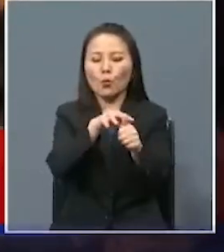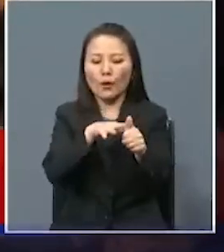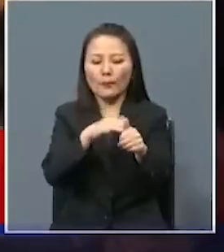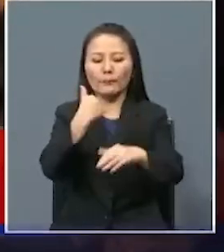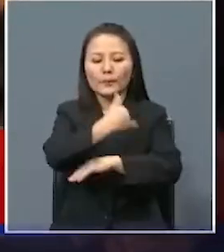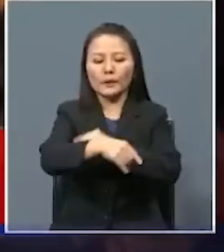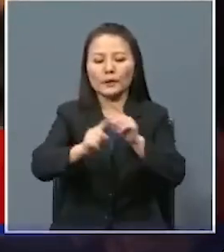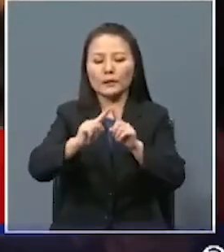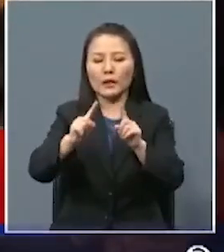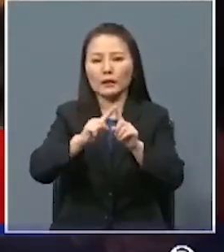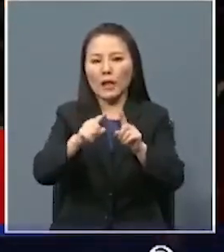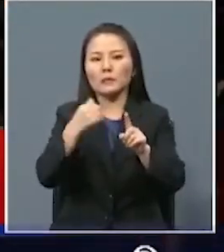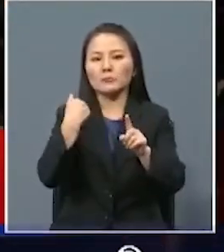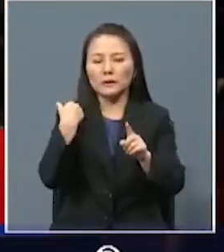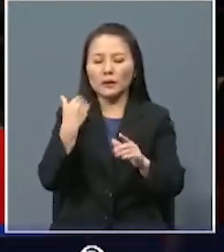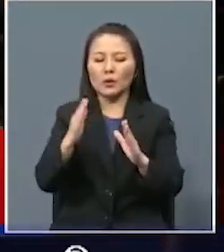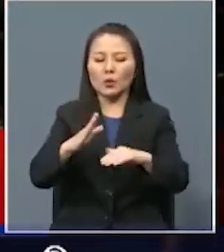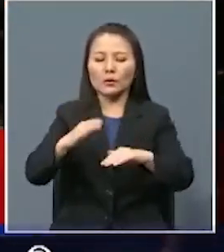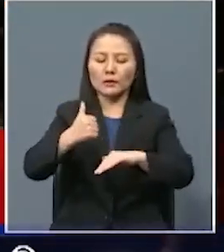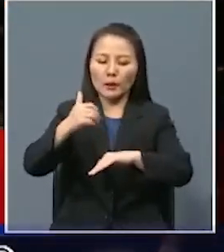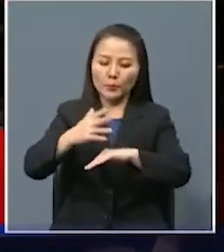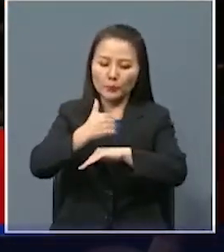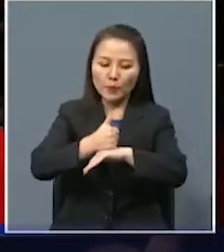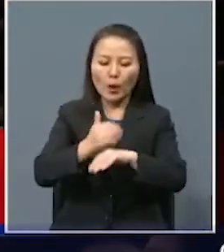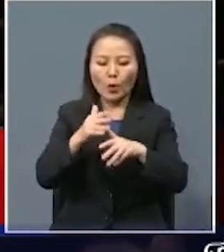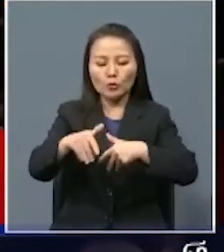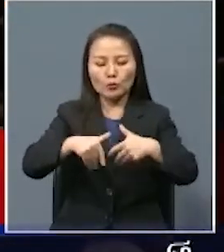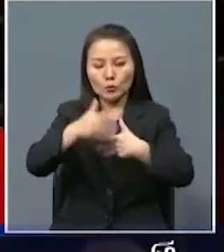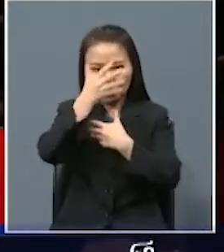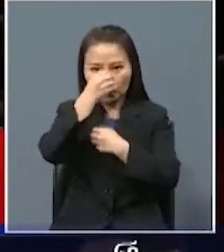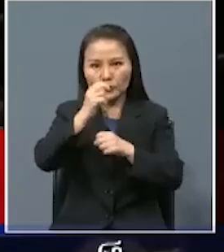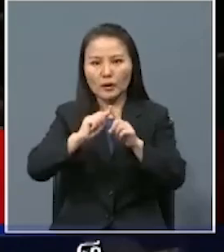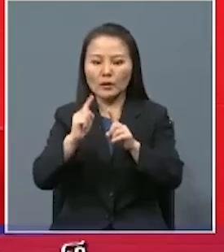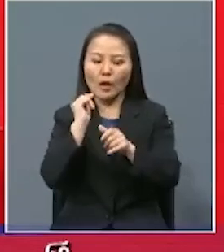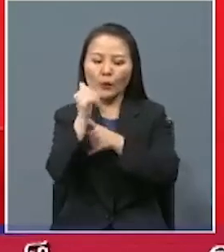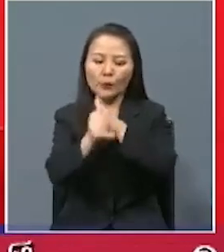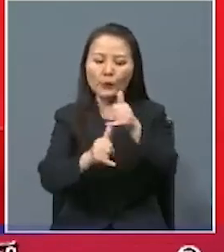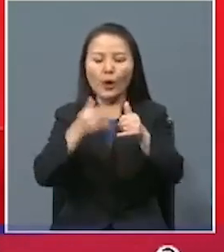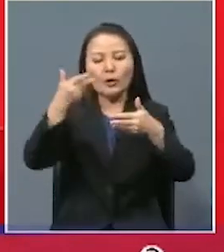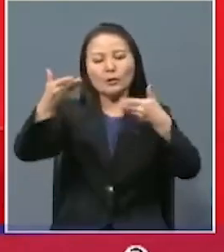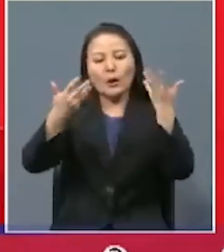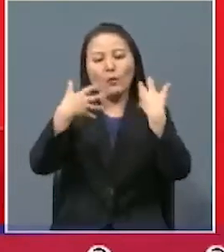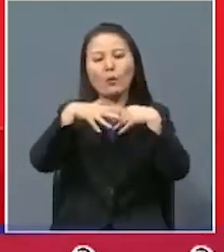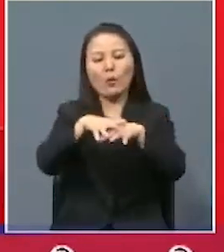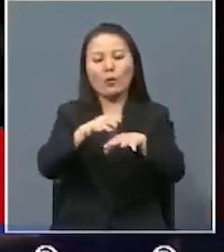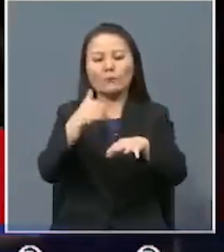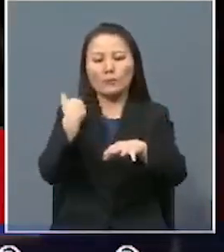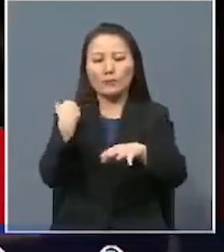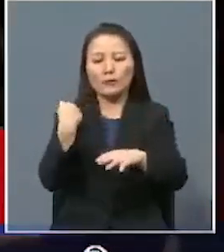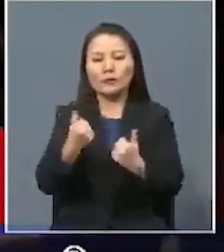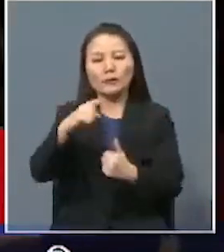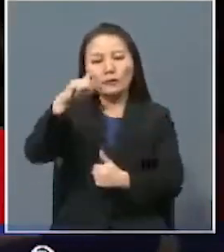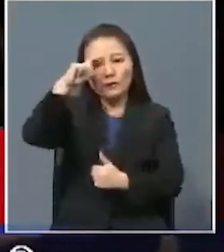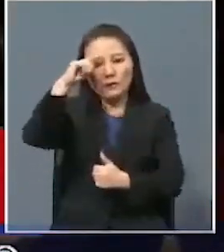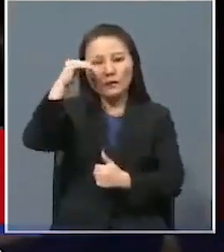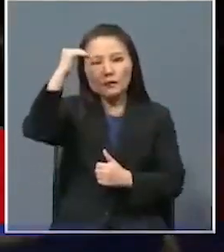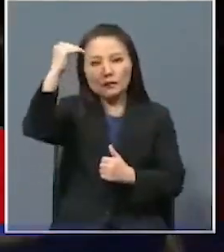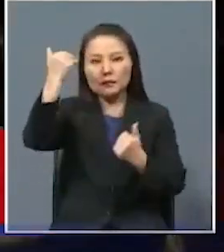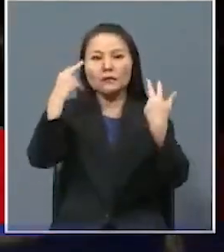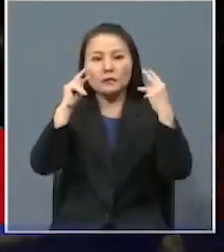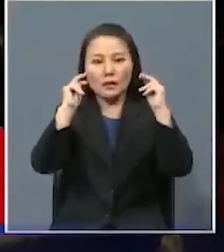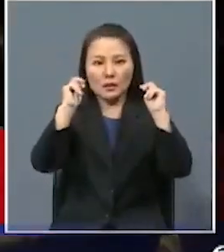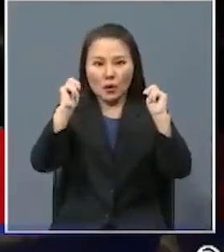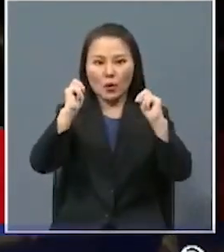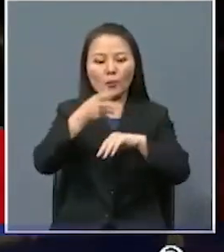ประเทศนักการเมืองตลอดจนประชาชนผู้สนใจเนี่นะครับมาร่วมงานกันแบบคึกคักโดยมีนายเศรษฐาทวีศิลป์นายก